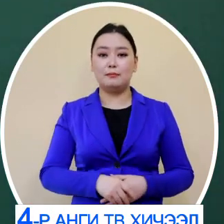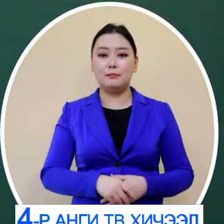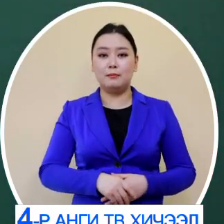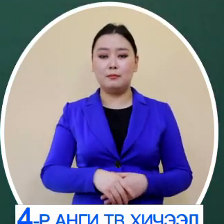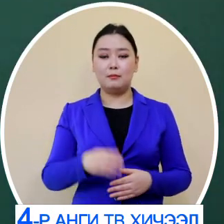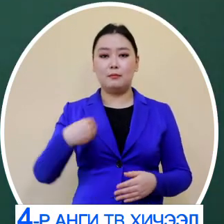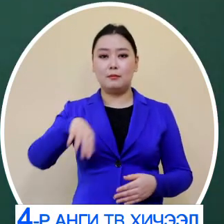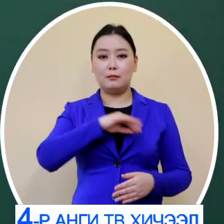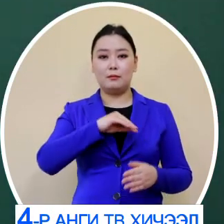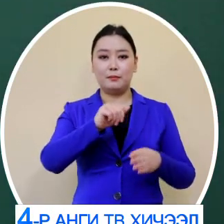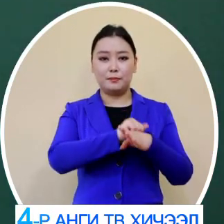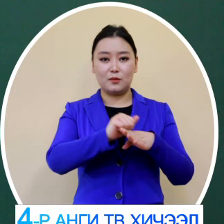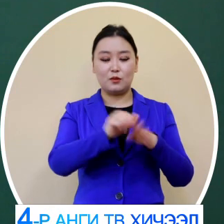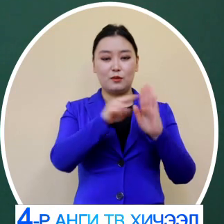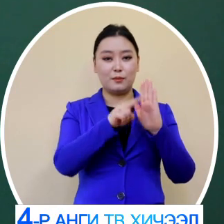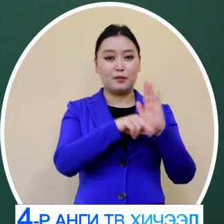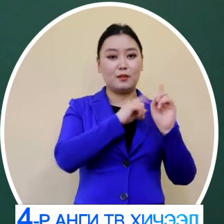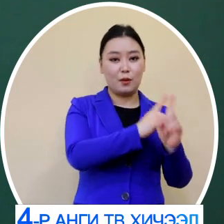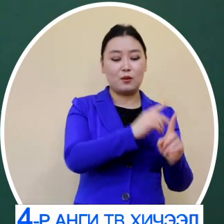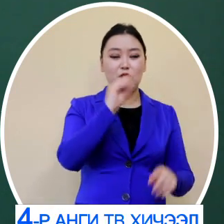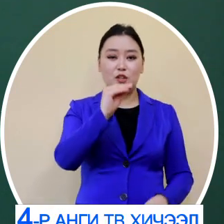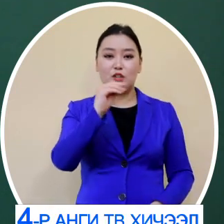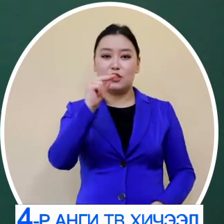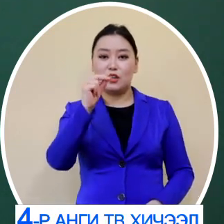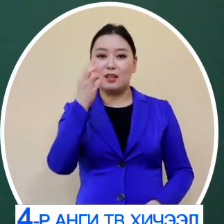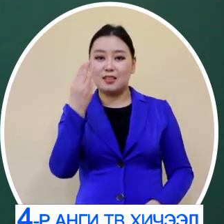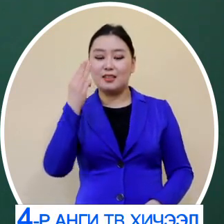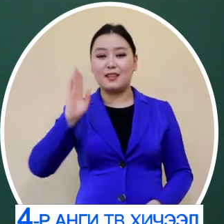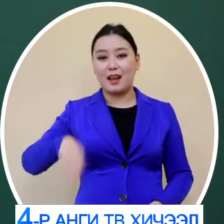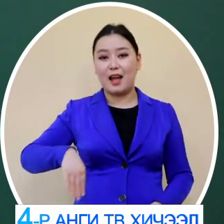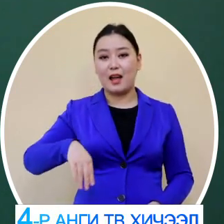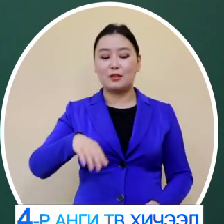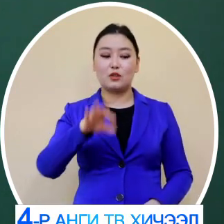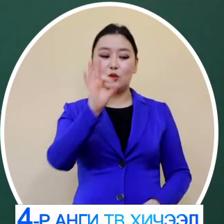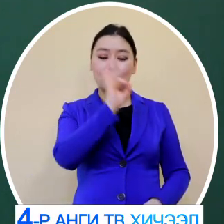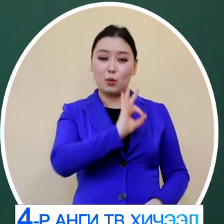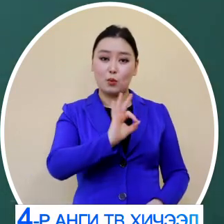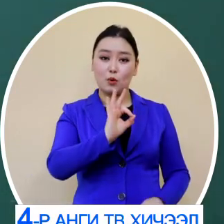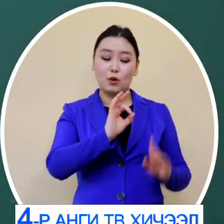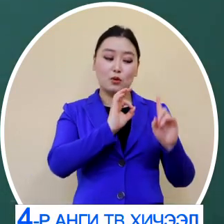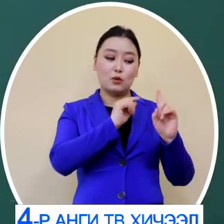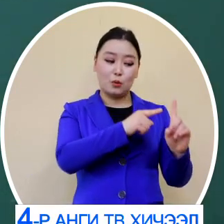За бидний давтсан дөрмийн дагуу бол үгийн дунд орсон жэ, чэ, иш гэвлэгчийн дараа зөвхөн богино